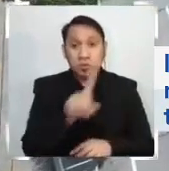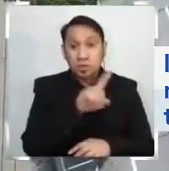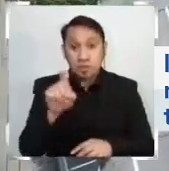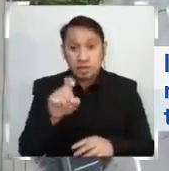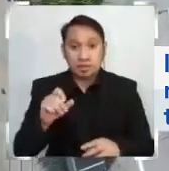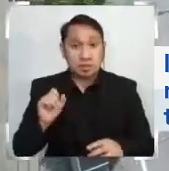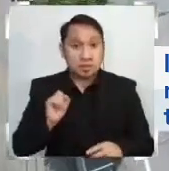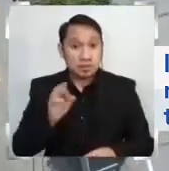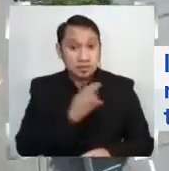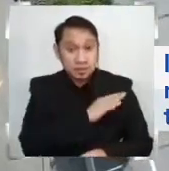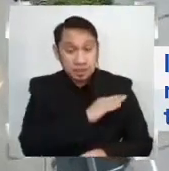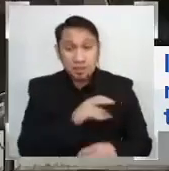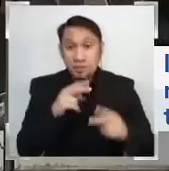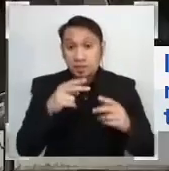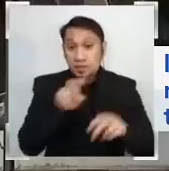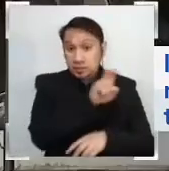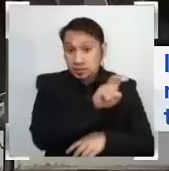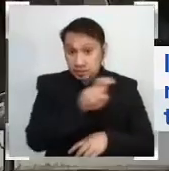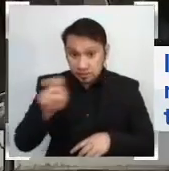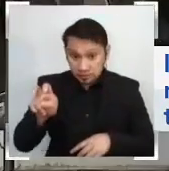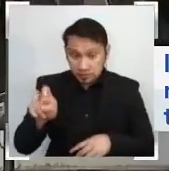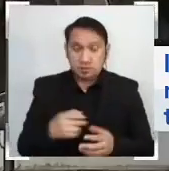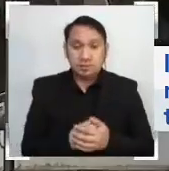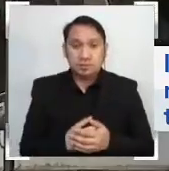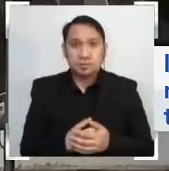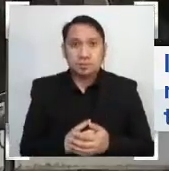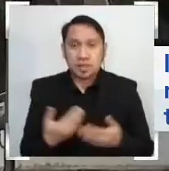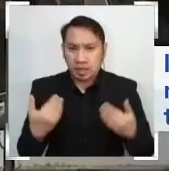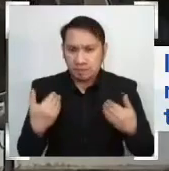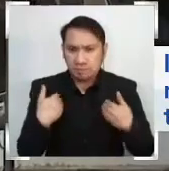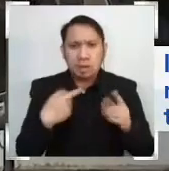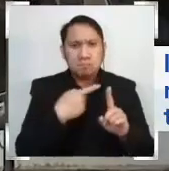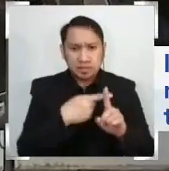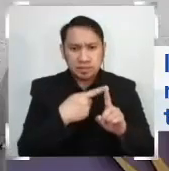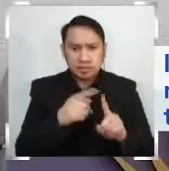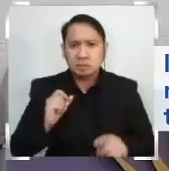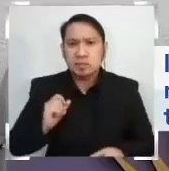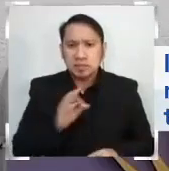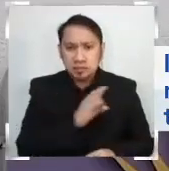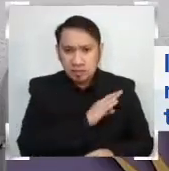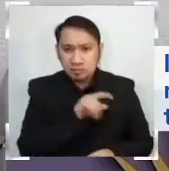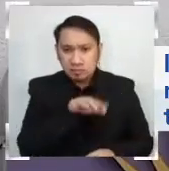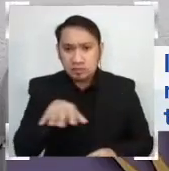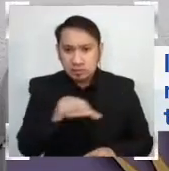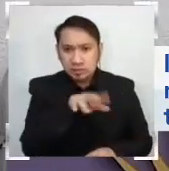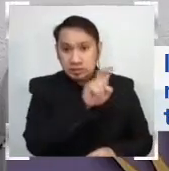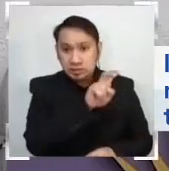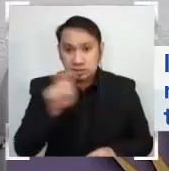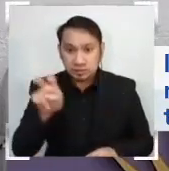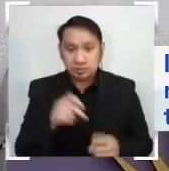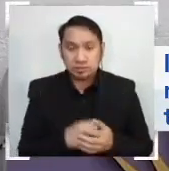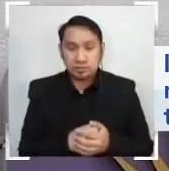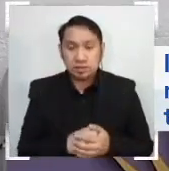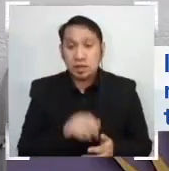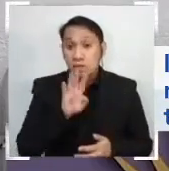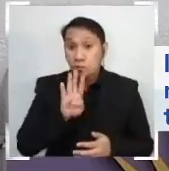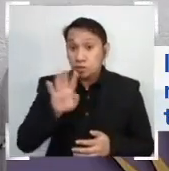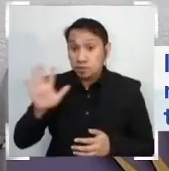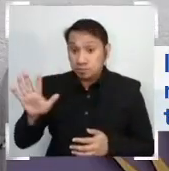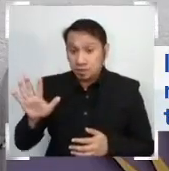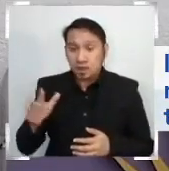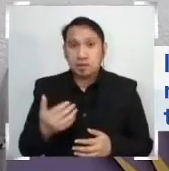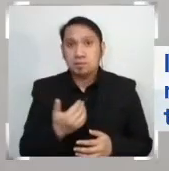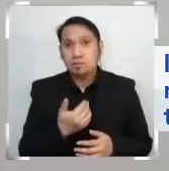40 empleyado ng MRT ang nagpositibo sa COVID-19 antigen test. Nasa 45 naman sa mga kawari ng Philippine